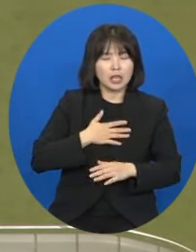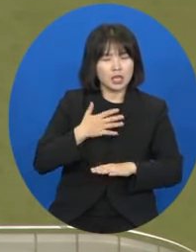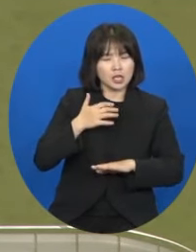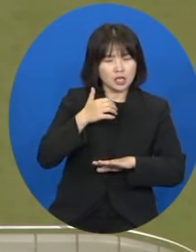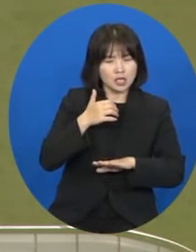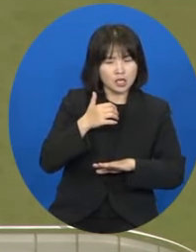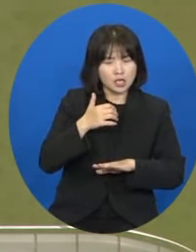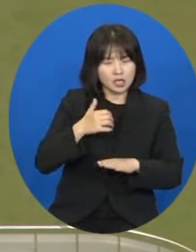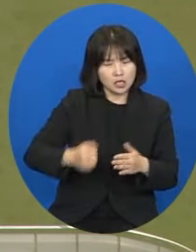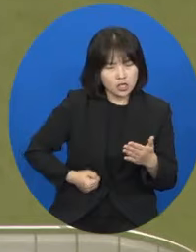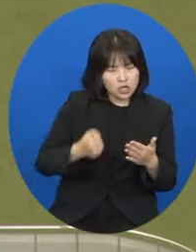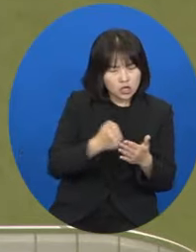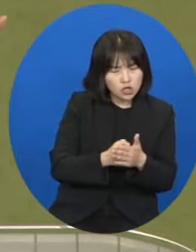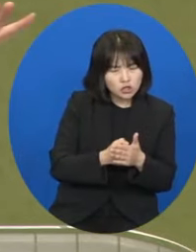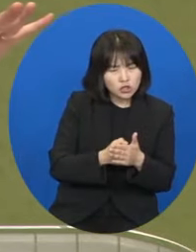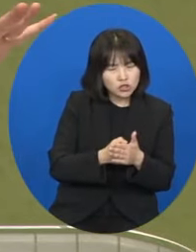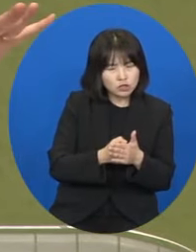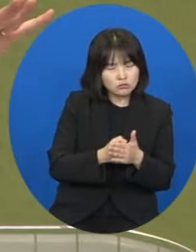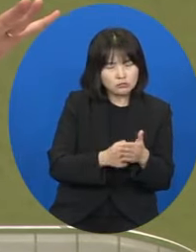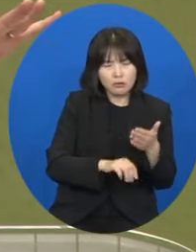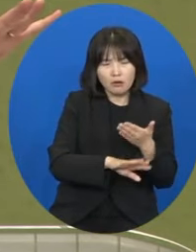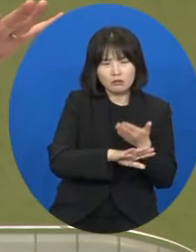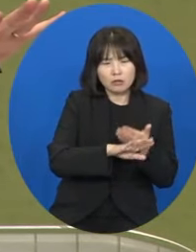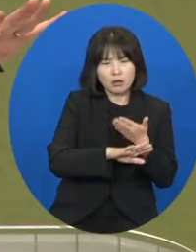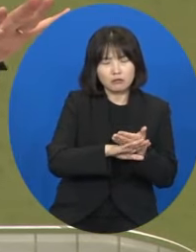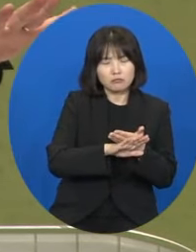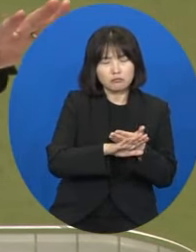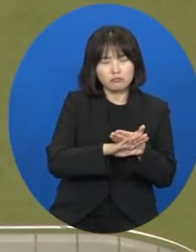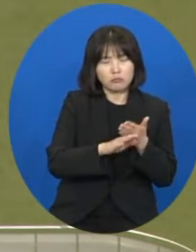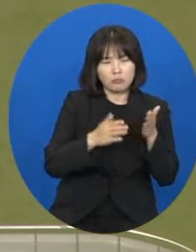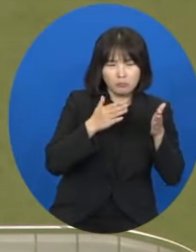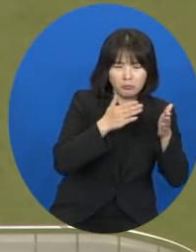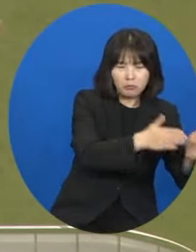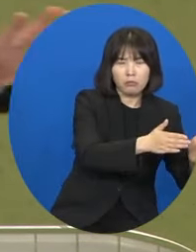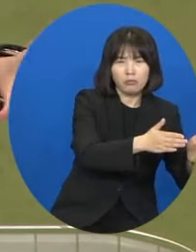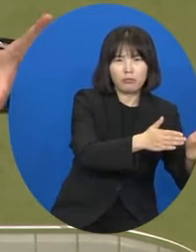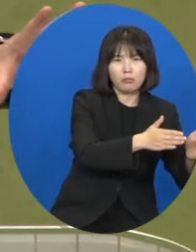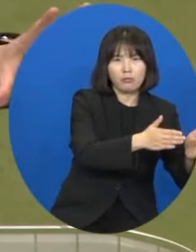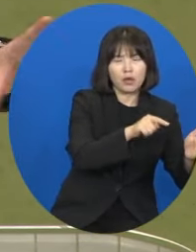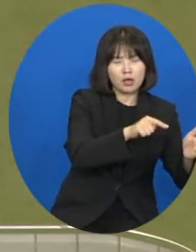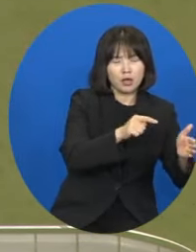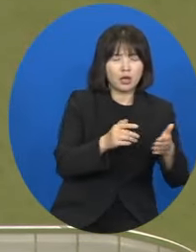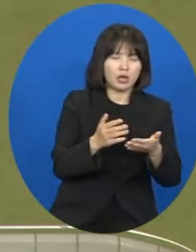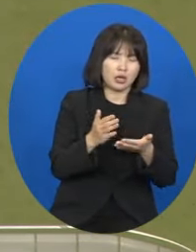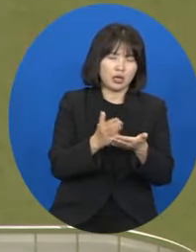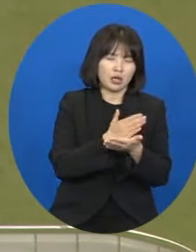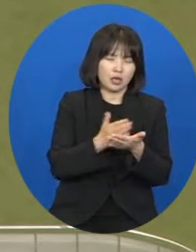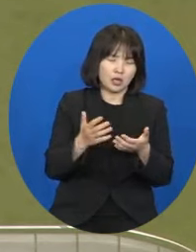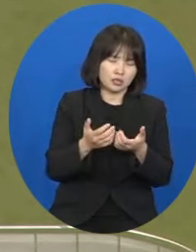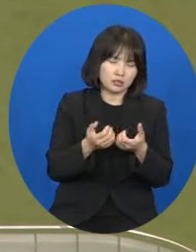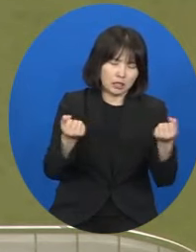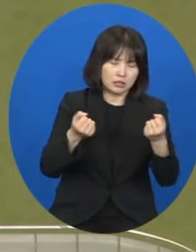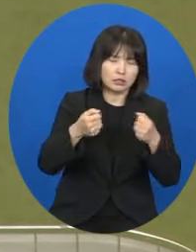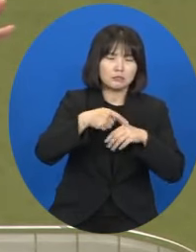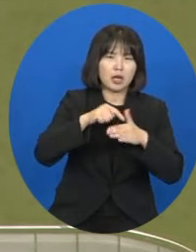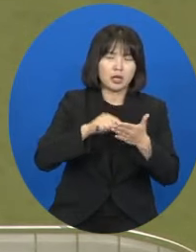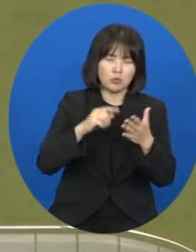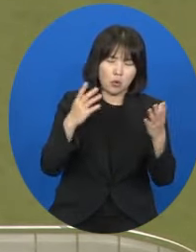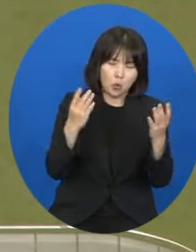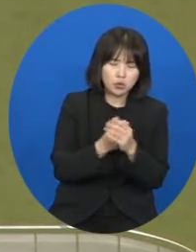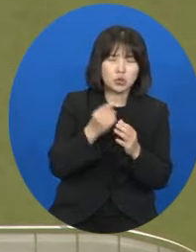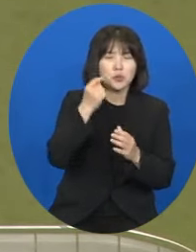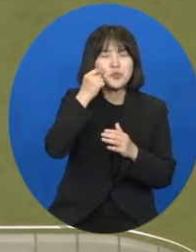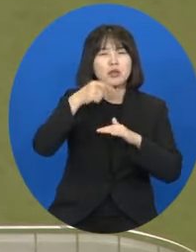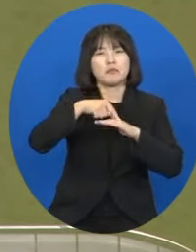결정과 의지는 영 다른 것으로 갈라질 때, 이것을 나뉜 마음, 온전하지 못한